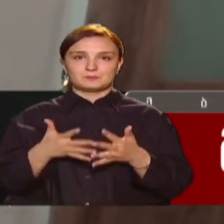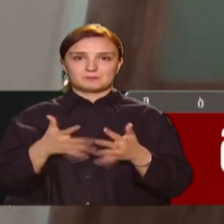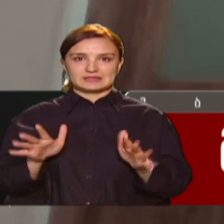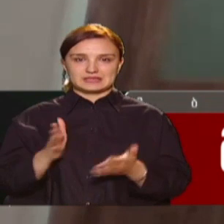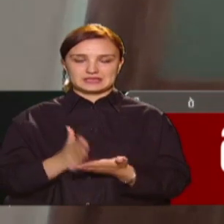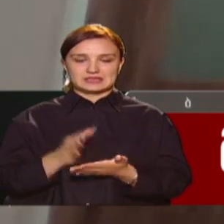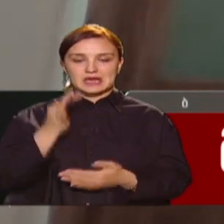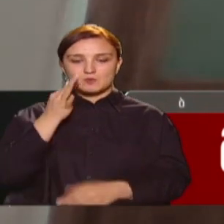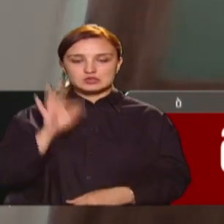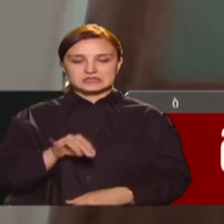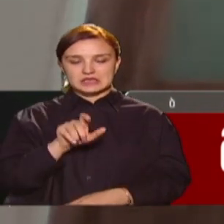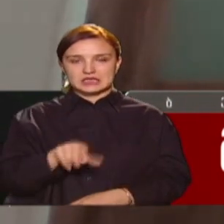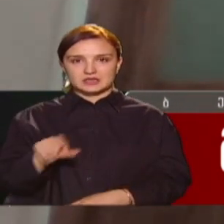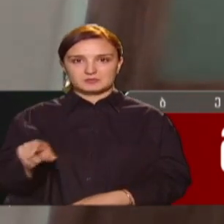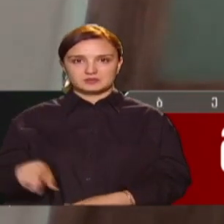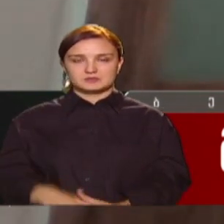bisgahorțele,